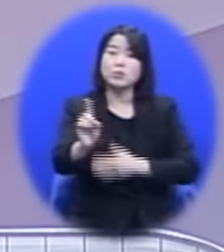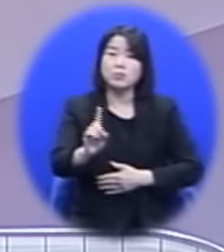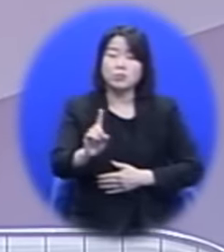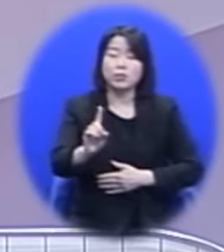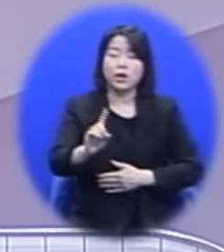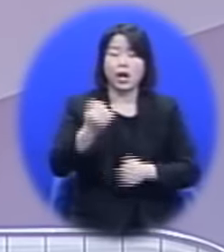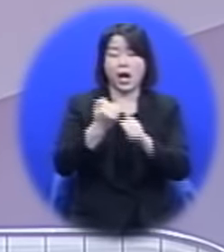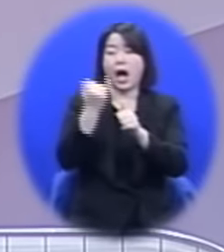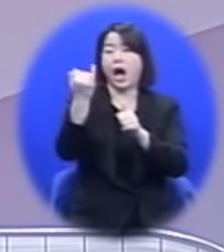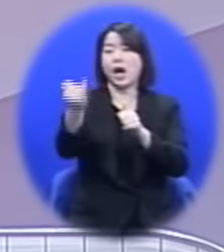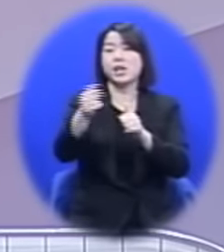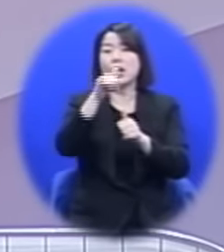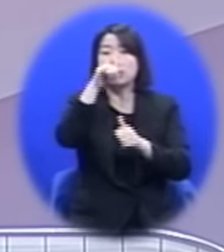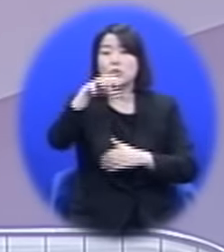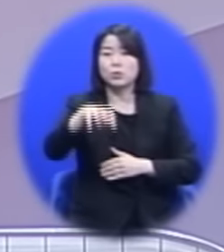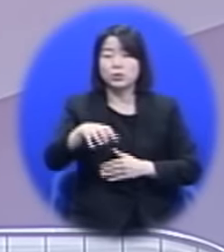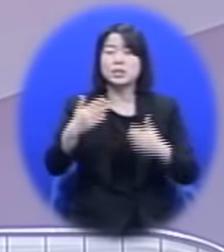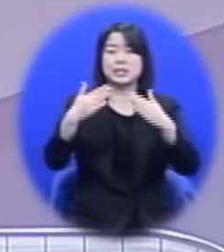있는 곳이 집이에요.